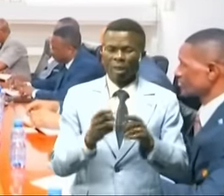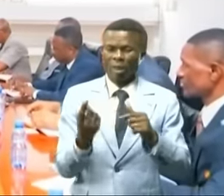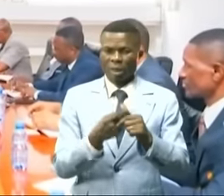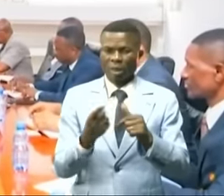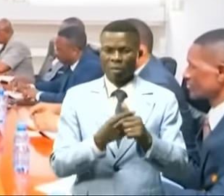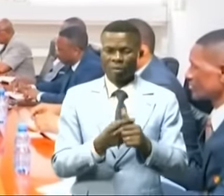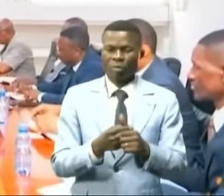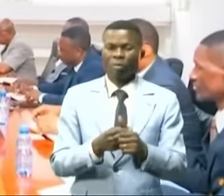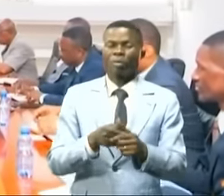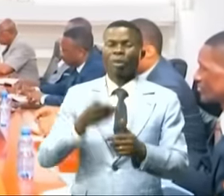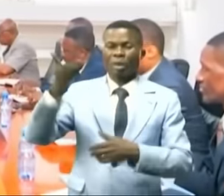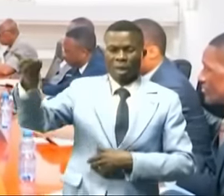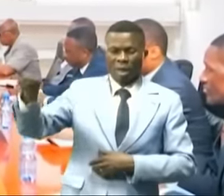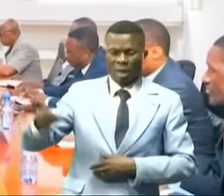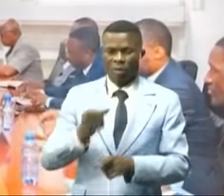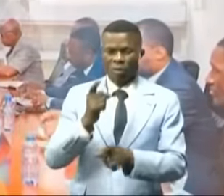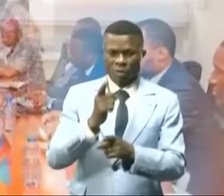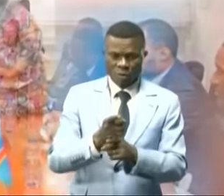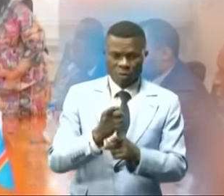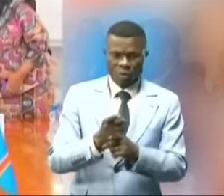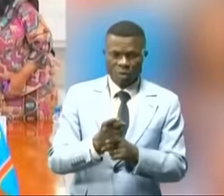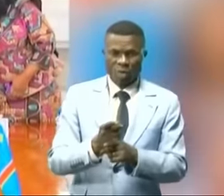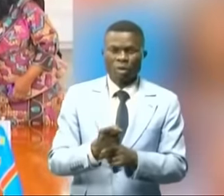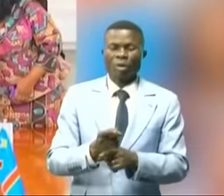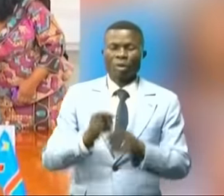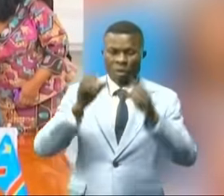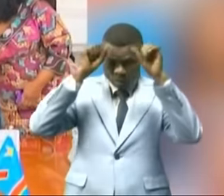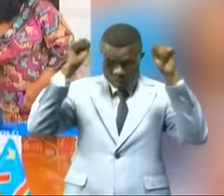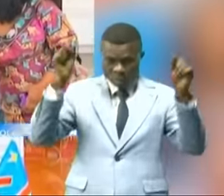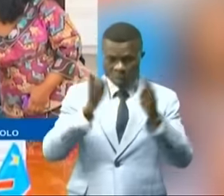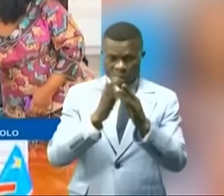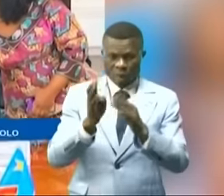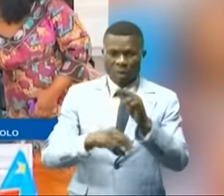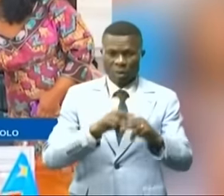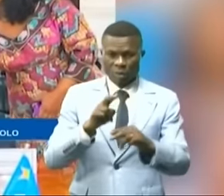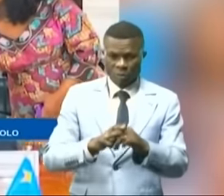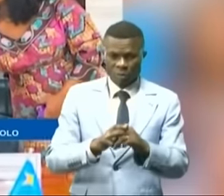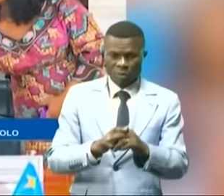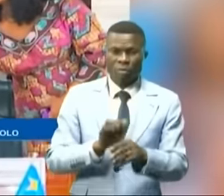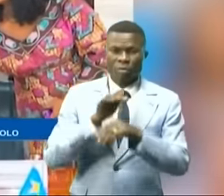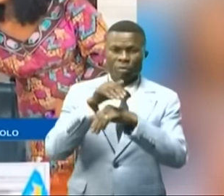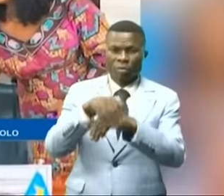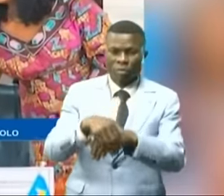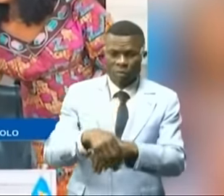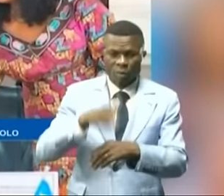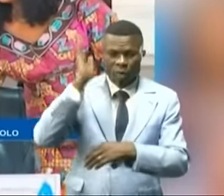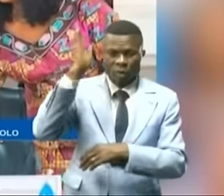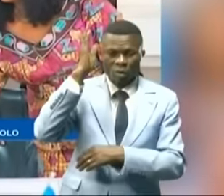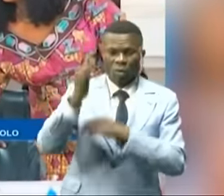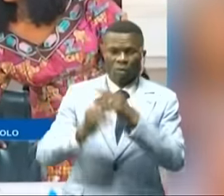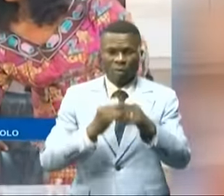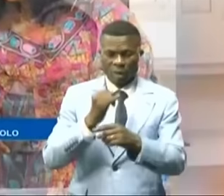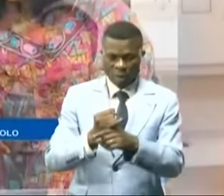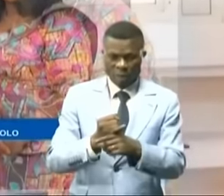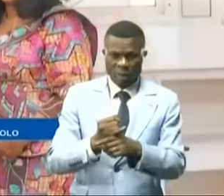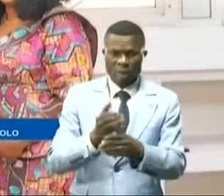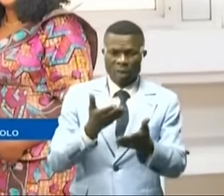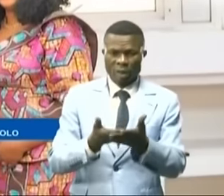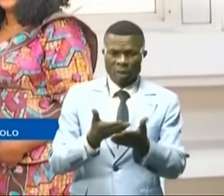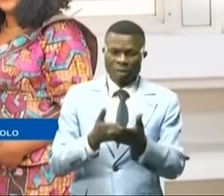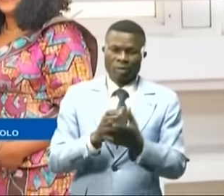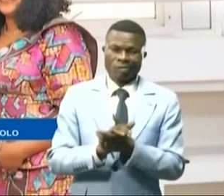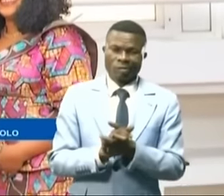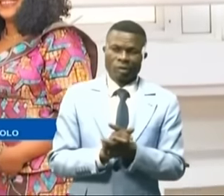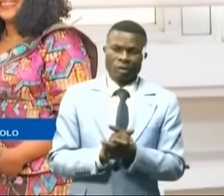sur l'invitation personnelle adressée au chef de l'État Félix-Antoine Tshisekedi au sommet de la Conférence internationale de Tokyo pour le développement de l'Afrique,